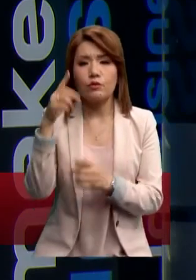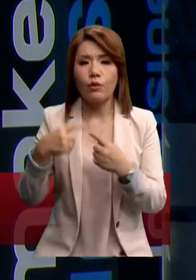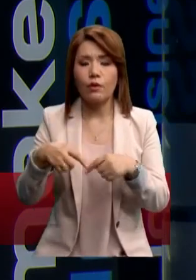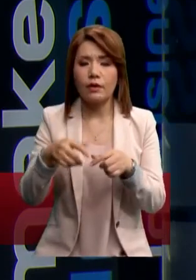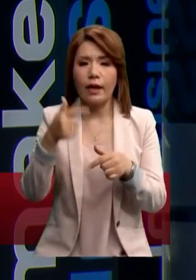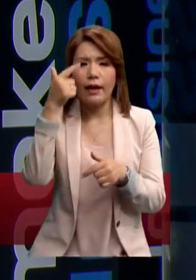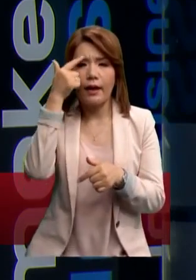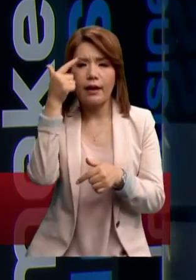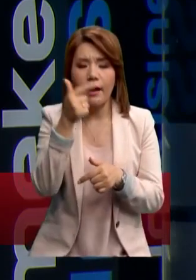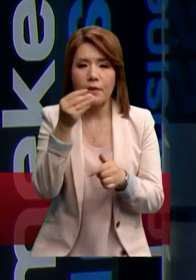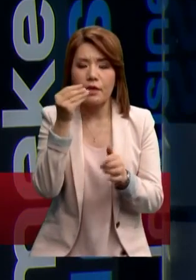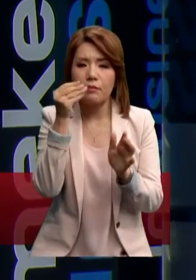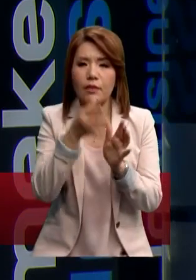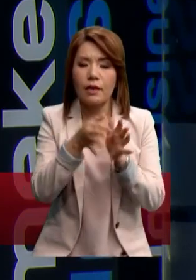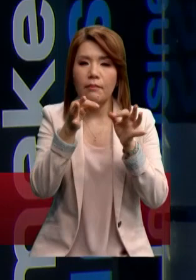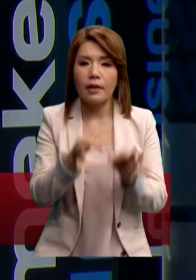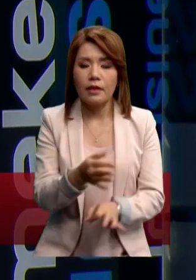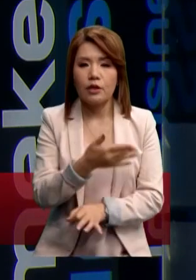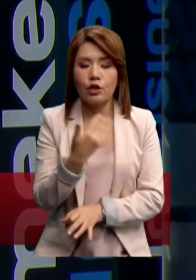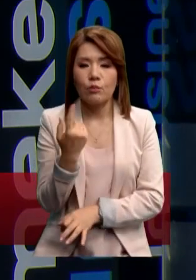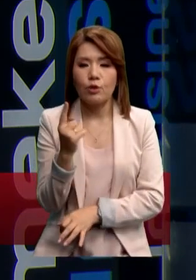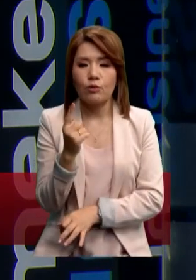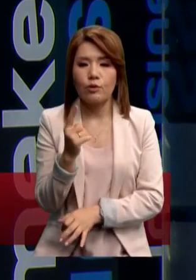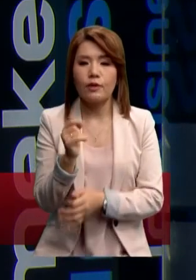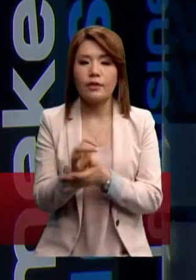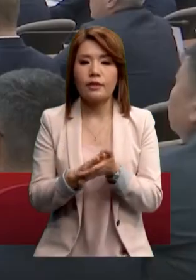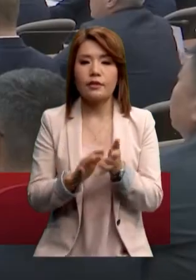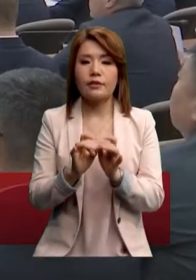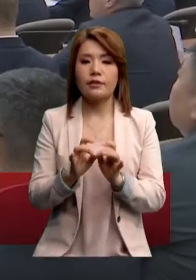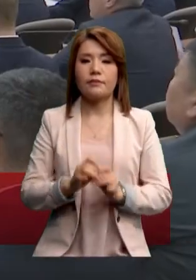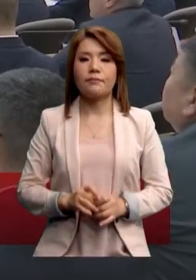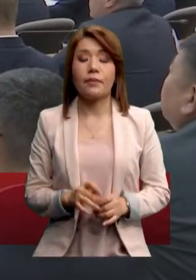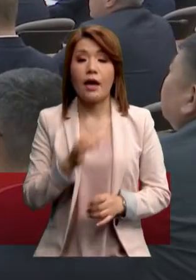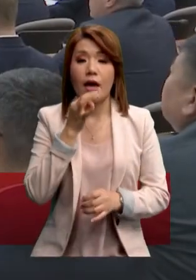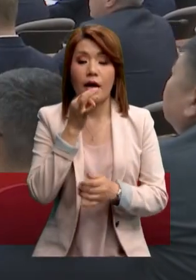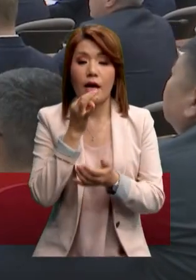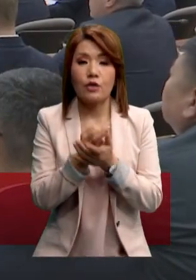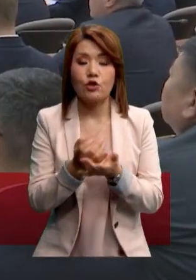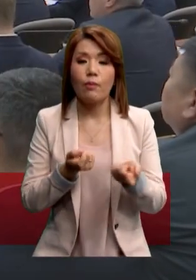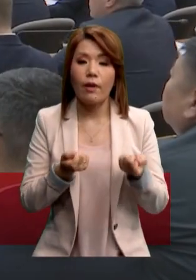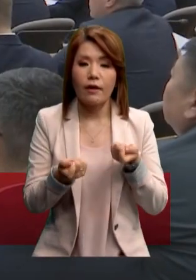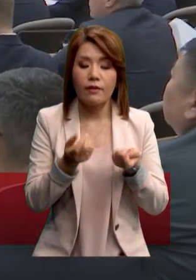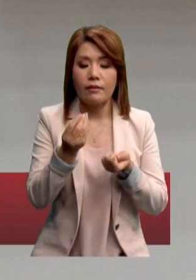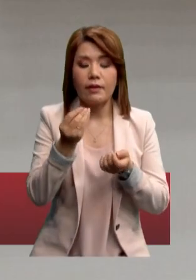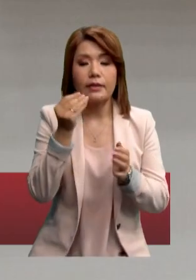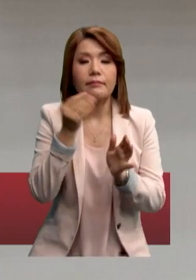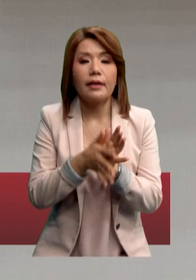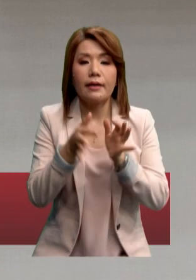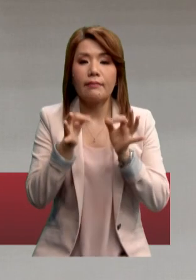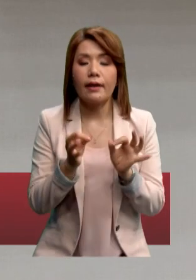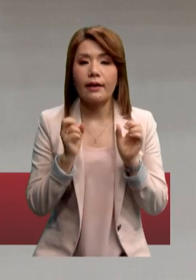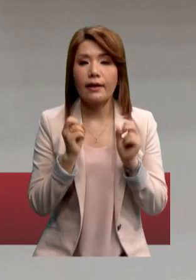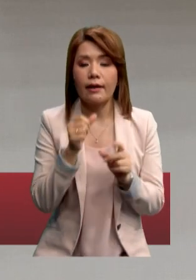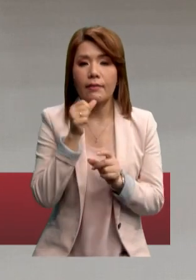грамотно тратить деньги из казны, узнавала Кира Каниболоцкая. Отчет правительства о том, как использовали государственные